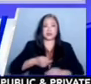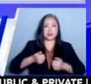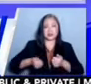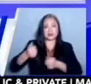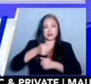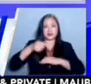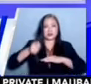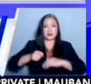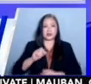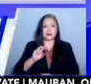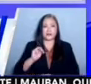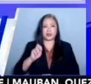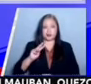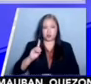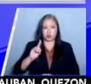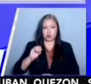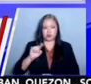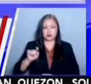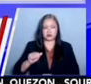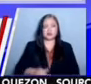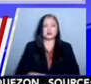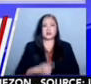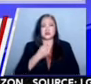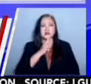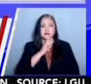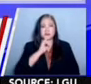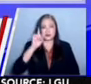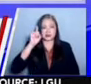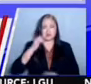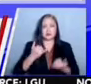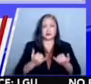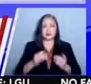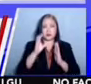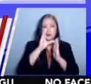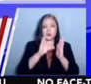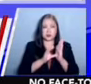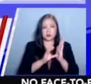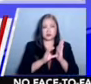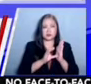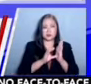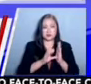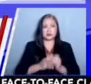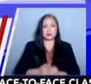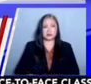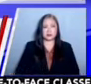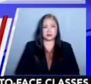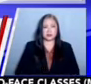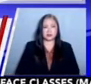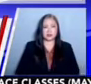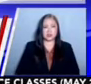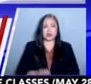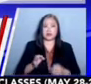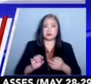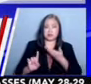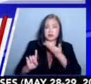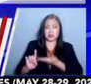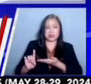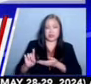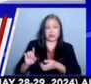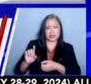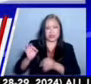kasalukuyan or 87 constitution Yes Sir sapat na it is enough that